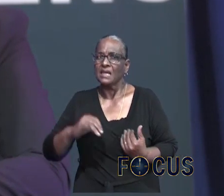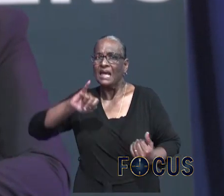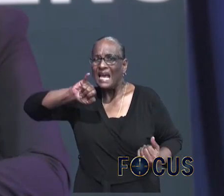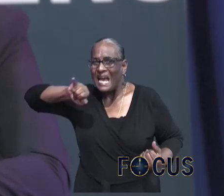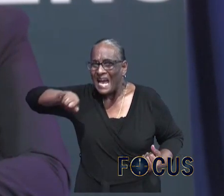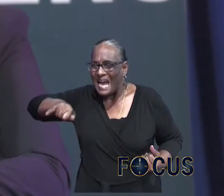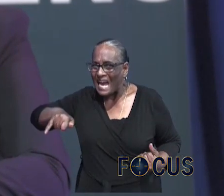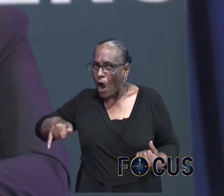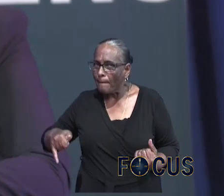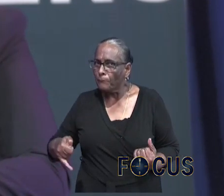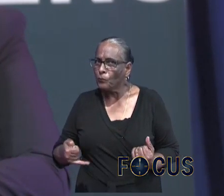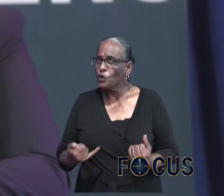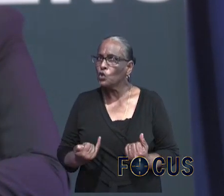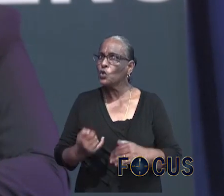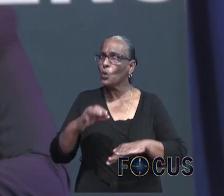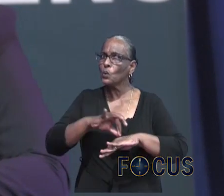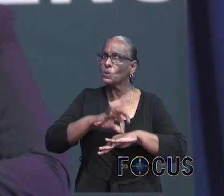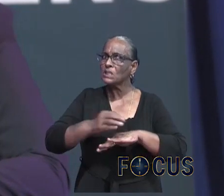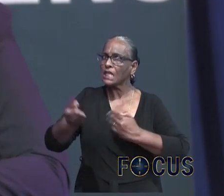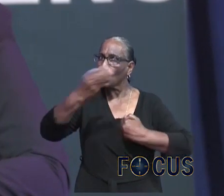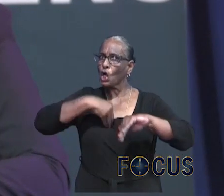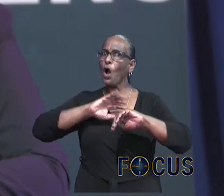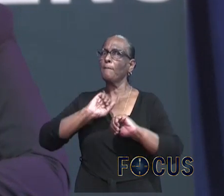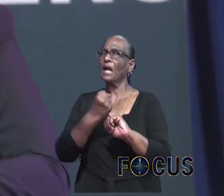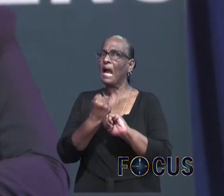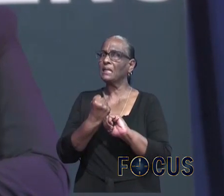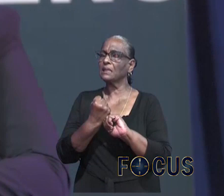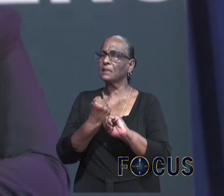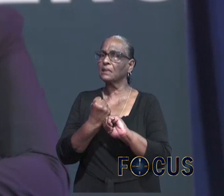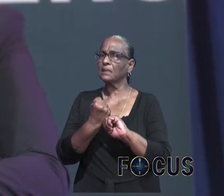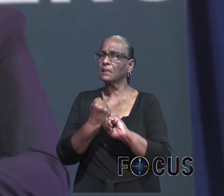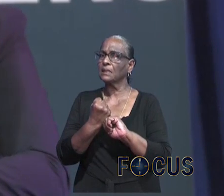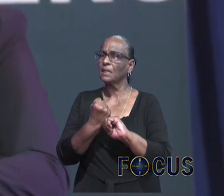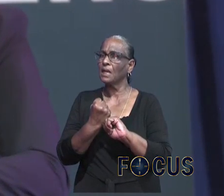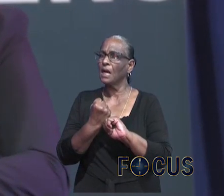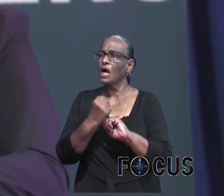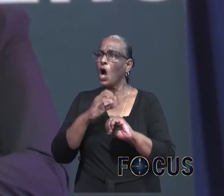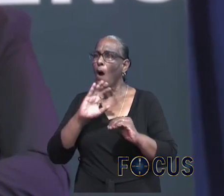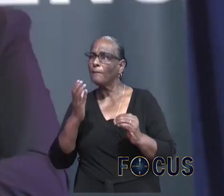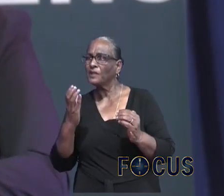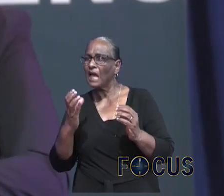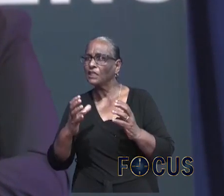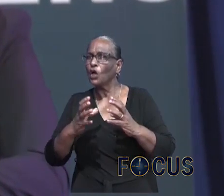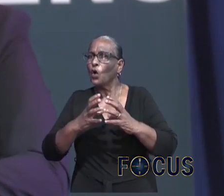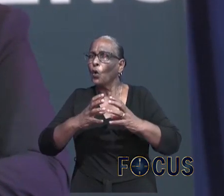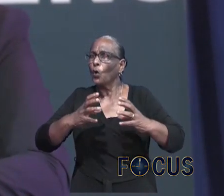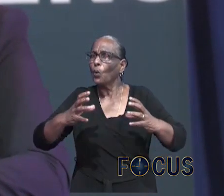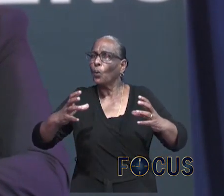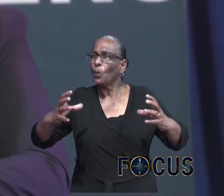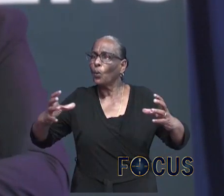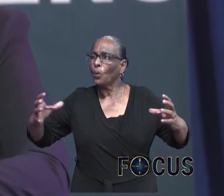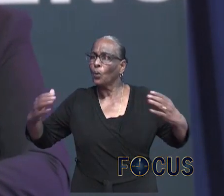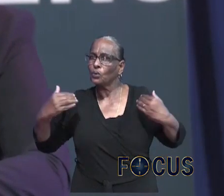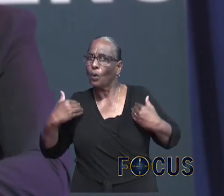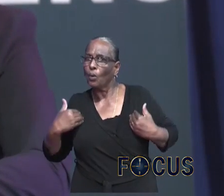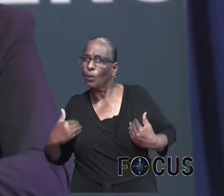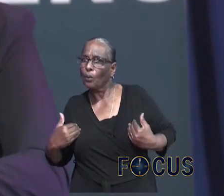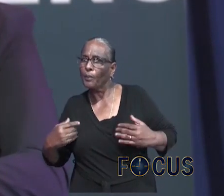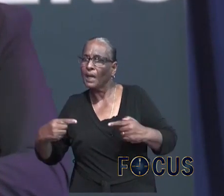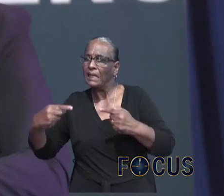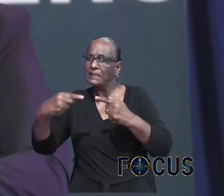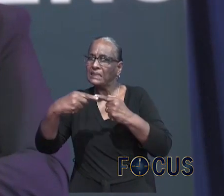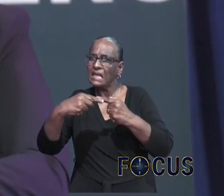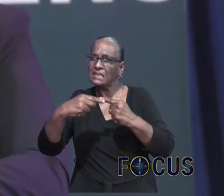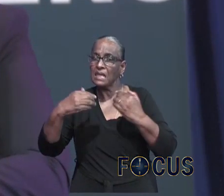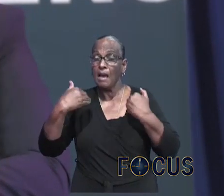of een reactivering kan plaatsvinden. Echter is dat in hele grote groepen getest, dus mensen, landen waar er heel